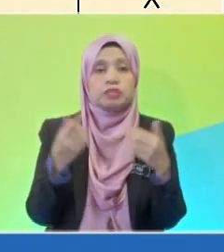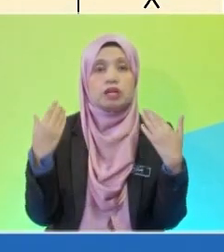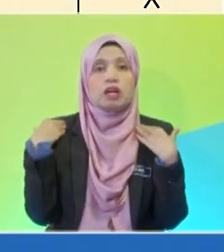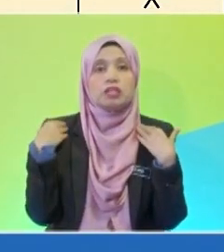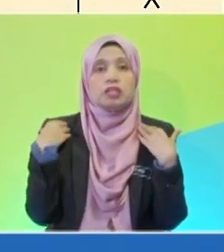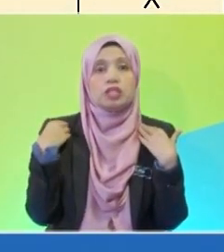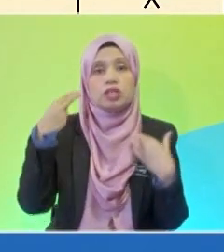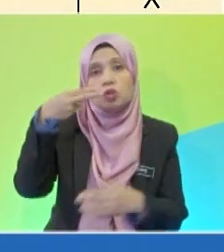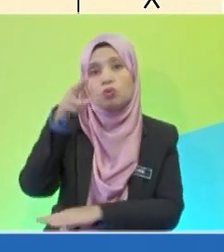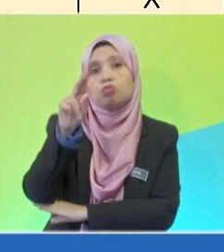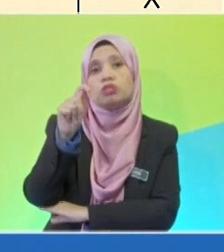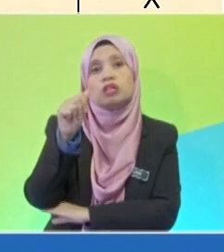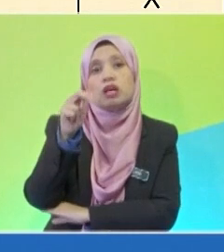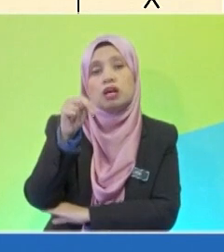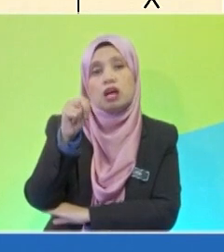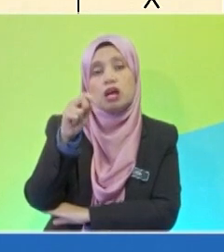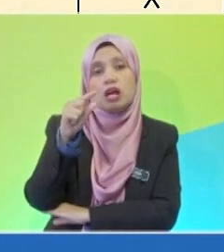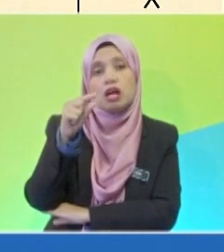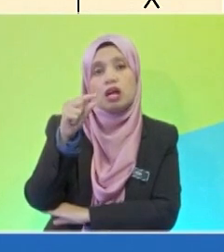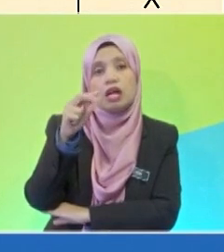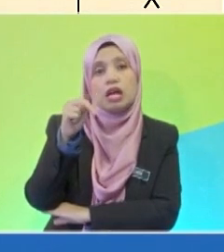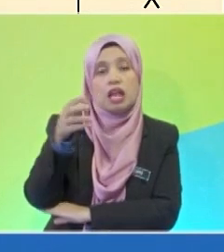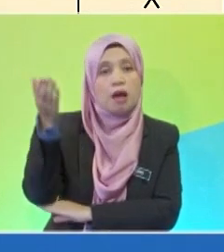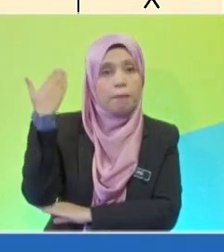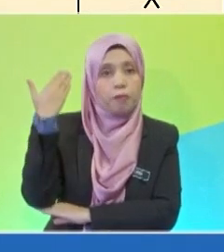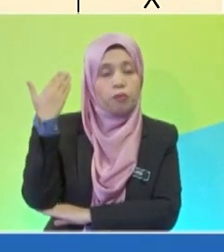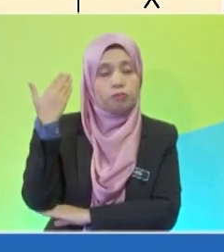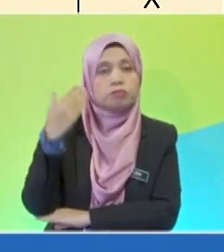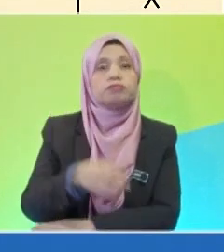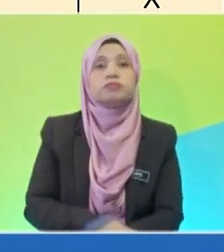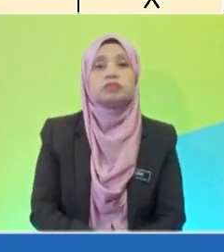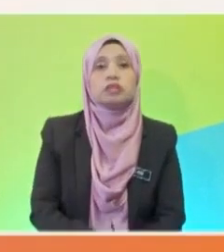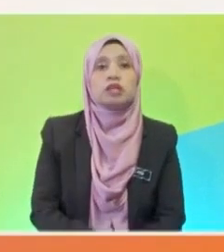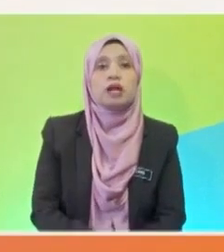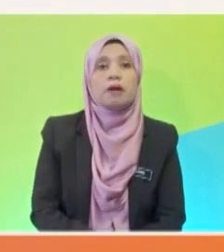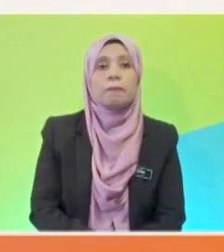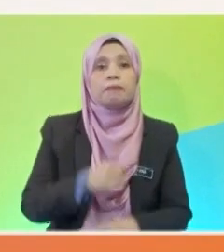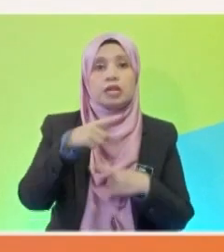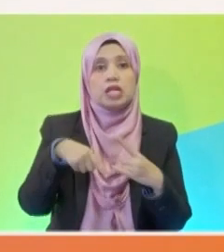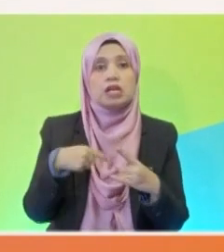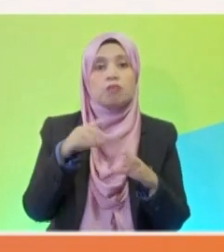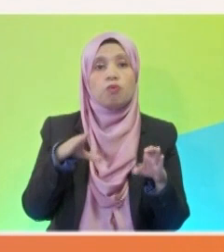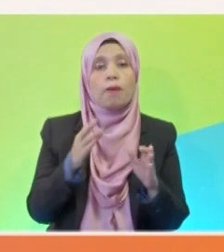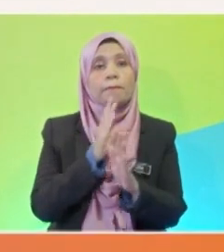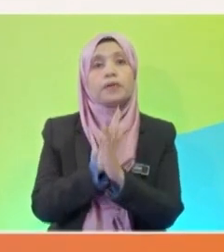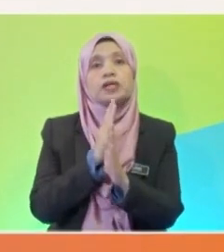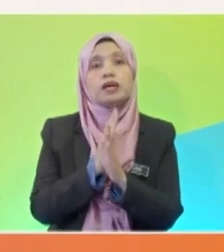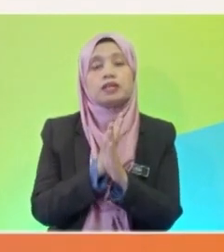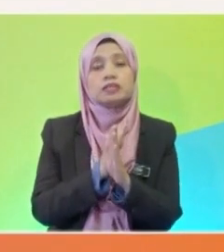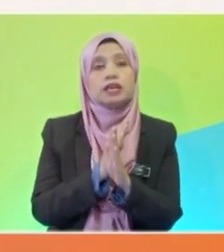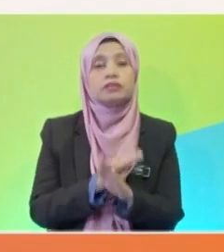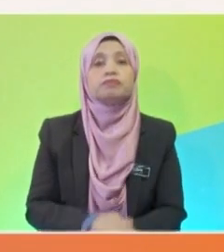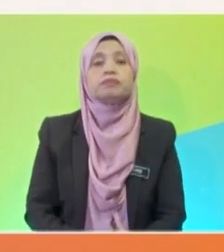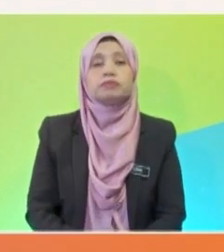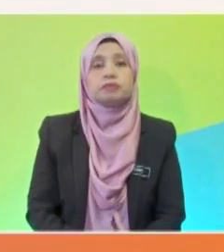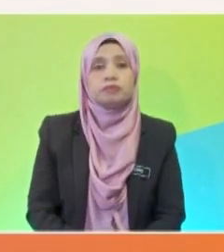yang sebelum tu hutang lapuk RM1,200 dan akaun belum terima RM9,800 dan bila awak buat pelarasan, okey,